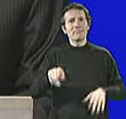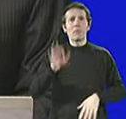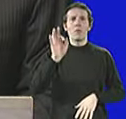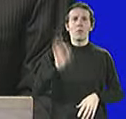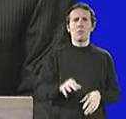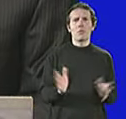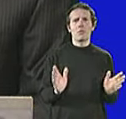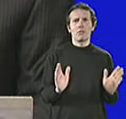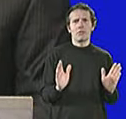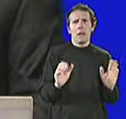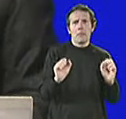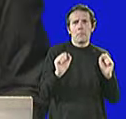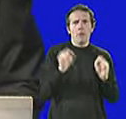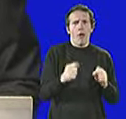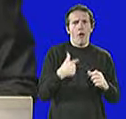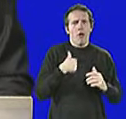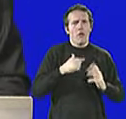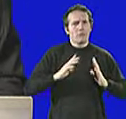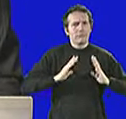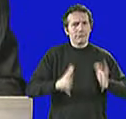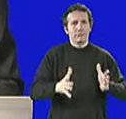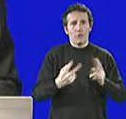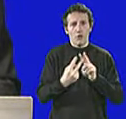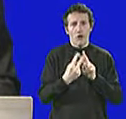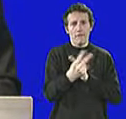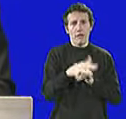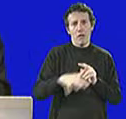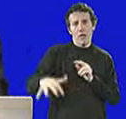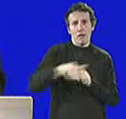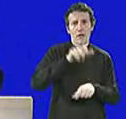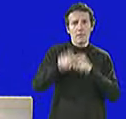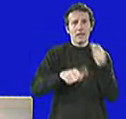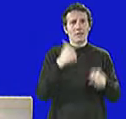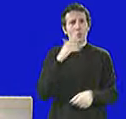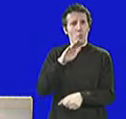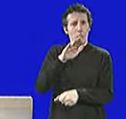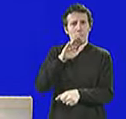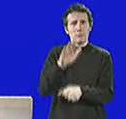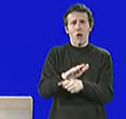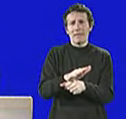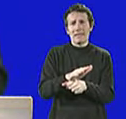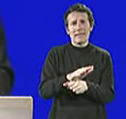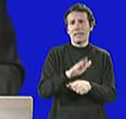mais je veux prendre un engagement solennel devant vous. Je vous le promets solennellement.